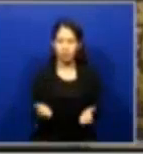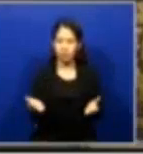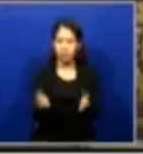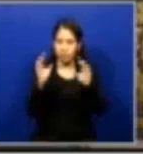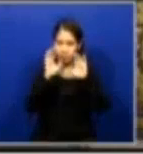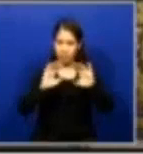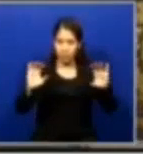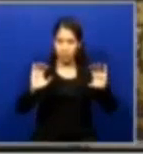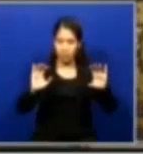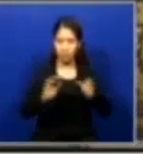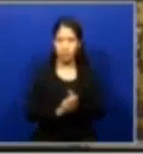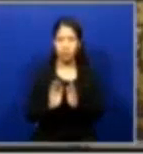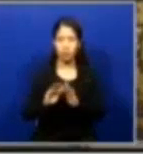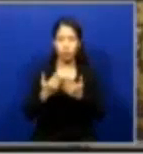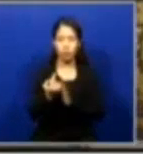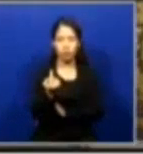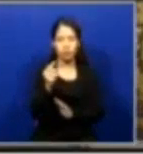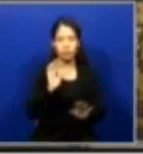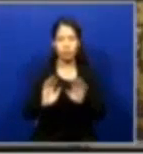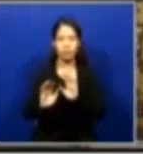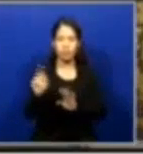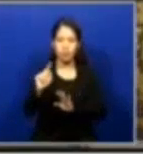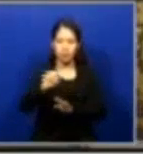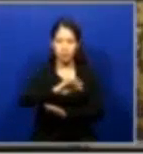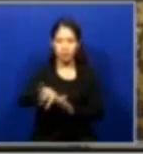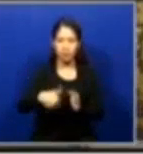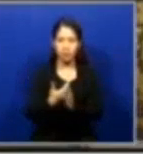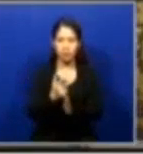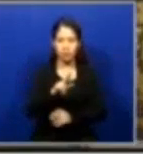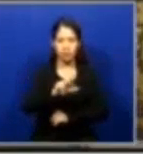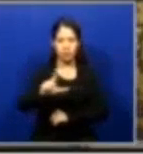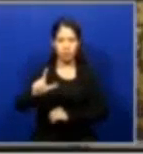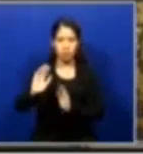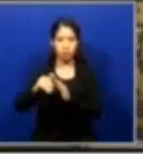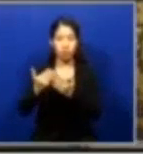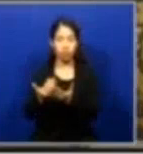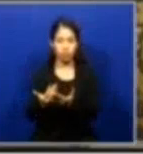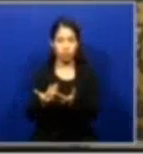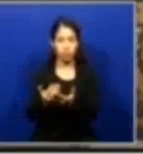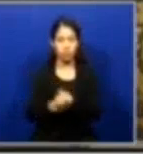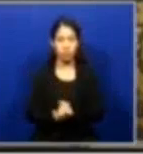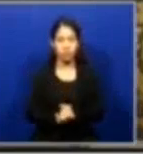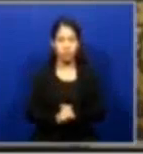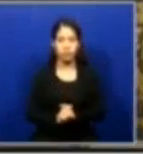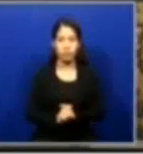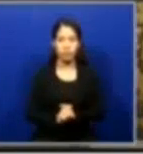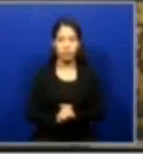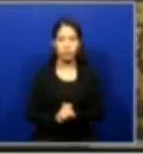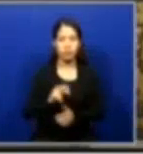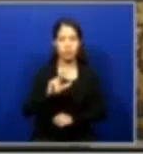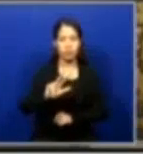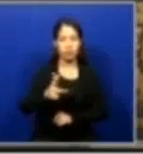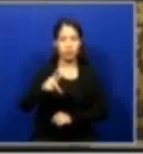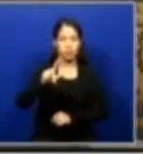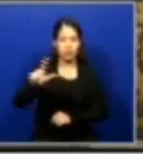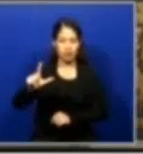าลครอบครัวหนึ่งก็ประมาณเนี่ยทั้งหมด3ล้านครอบครัวก็ใช้ 30,000 ล้าน